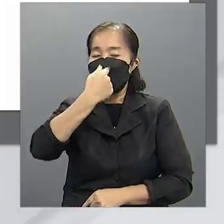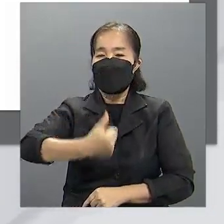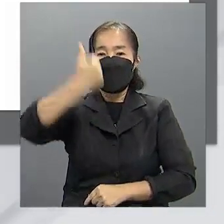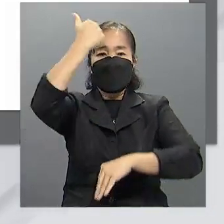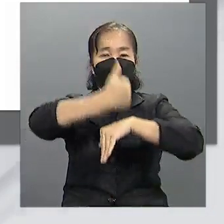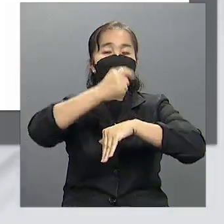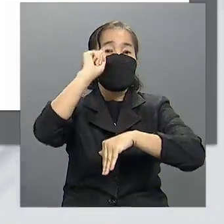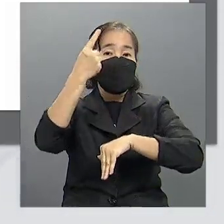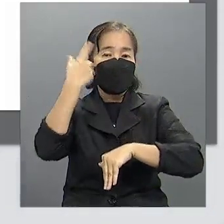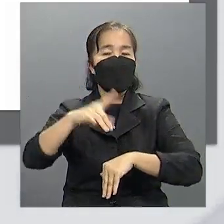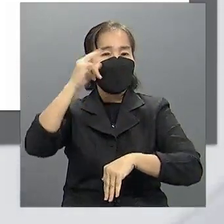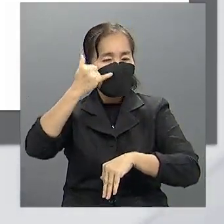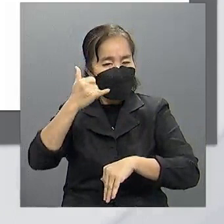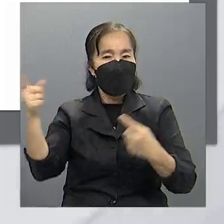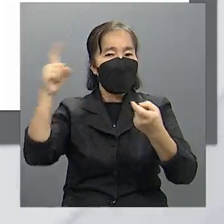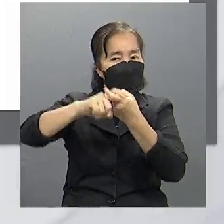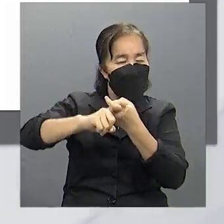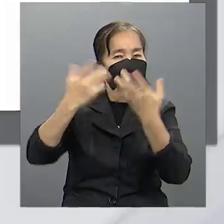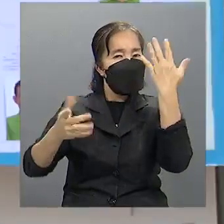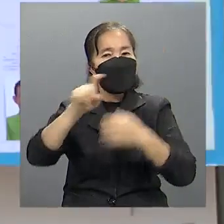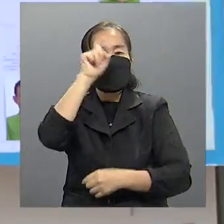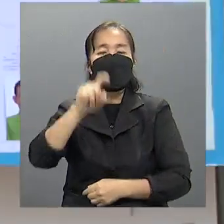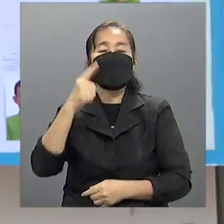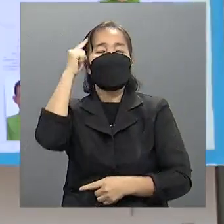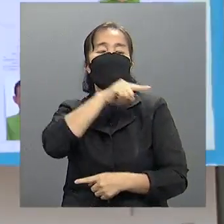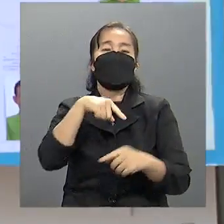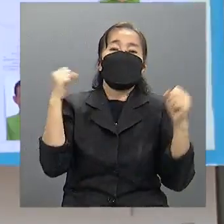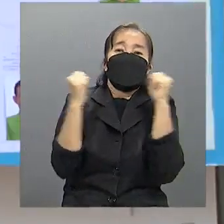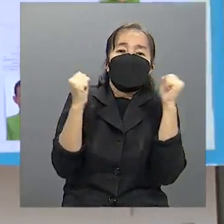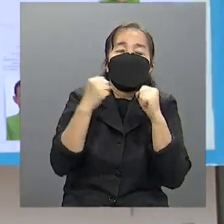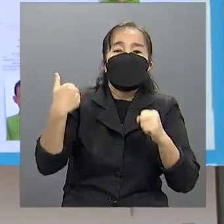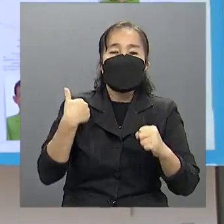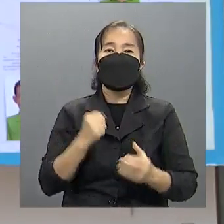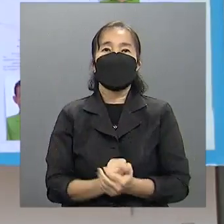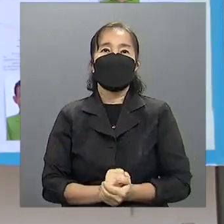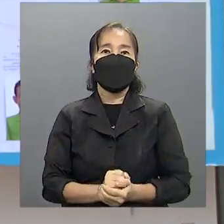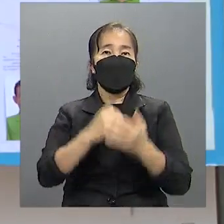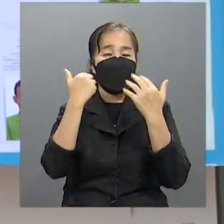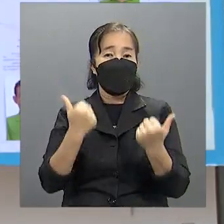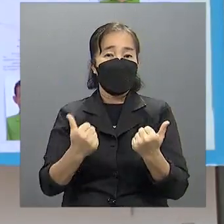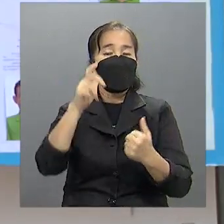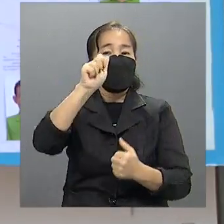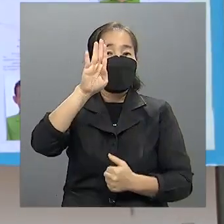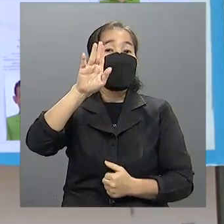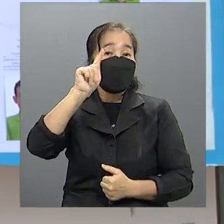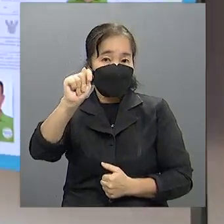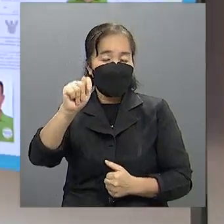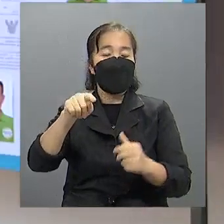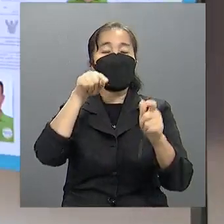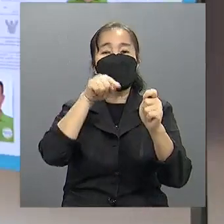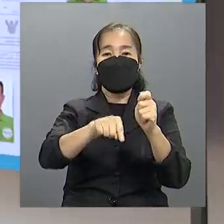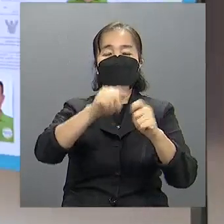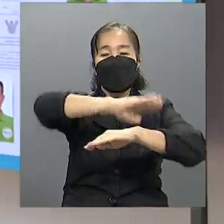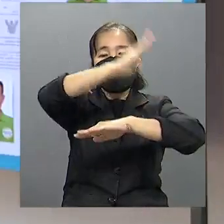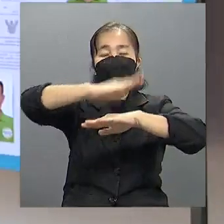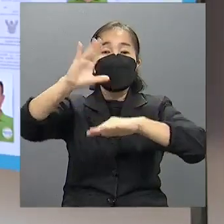มืองกับไม่เอาเหมืองเนี่ยก็ไม่ปรากฏนะครับ สนามเลือกตั้งอบต.เขาเจ็ดลูกเป็นหนึ่งในสนามเลือกตั้งท้องถิ่น